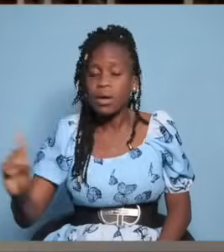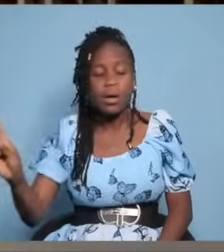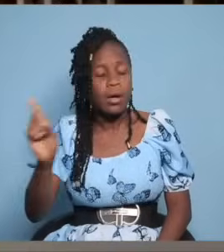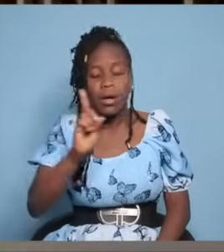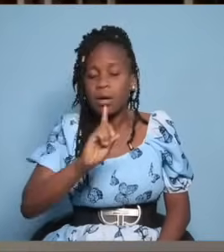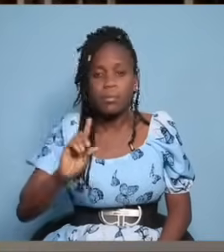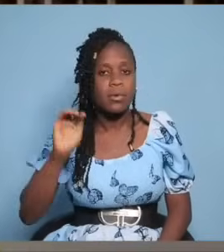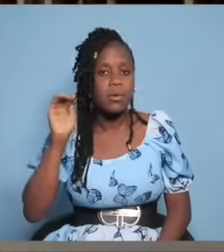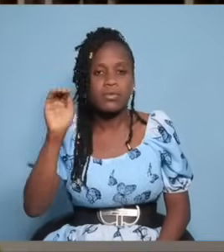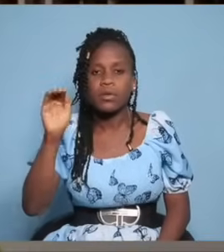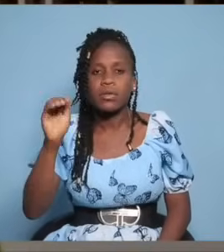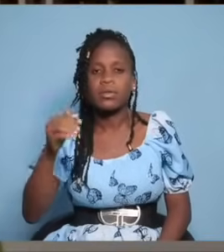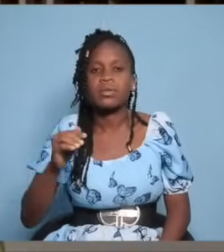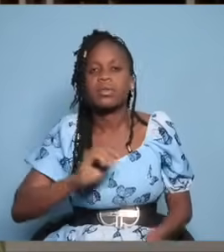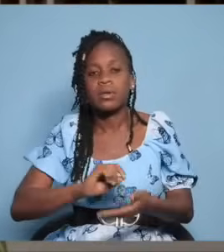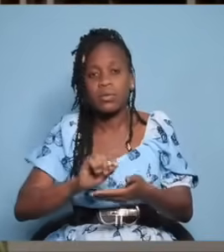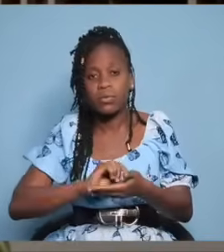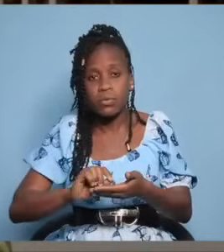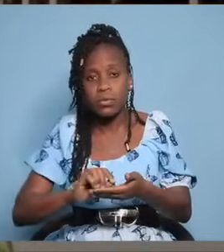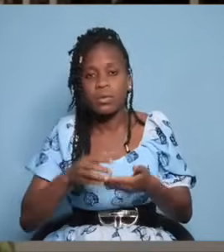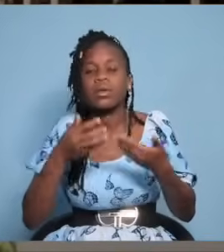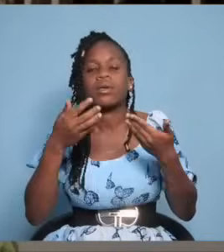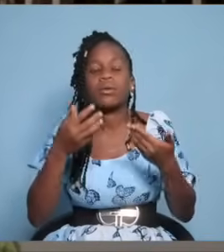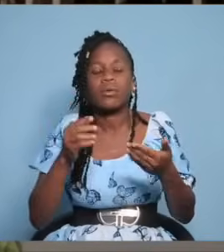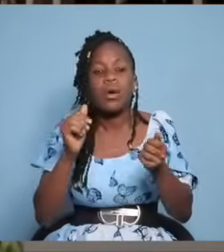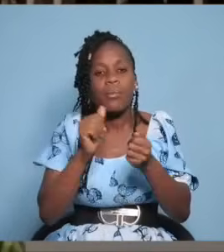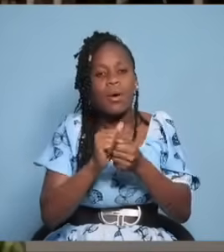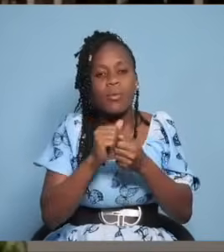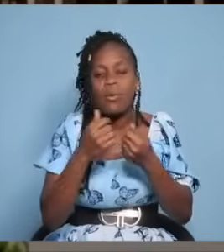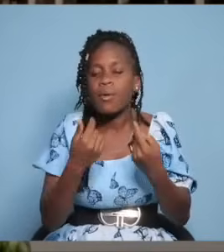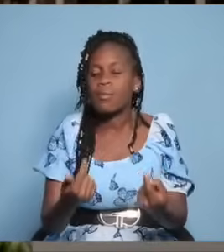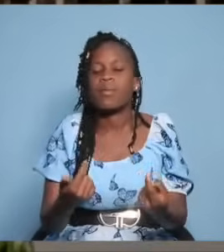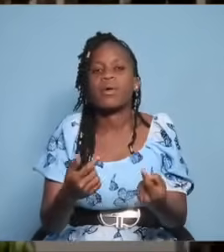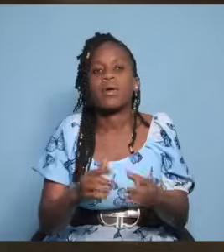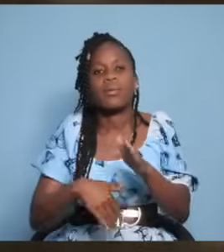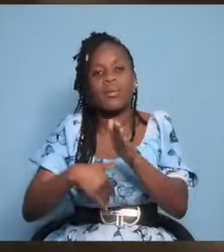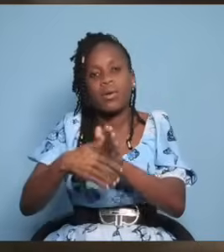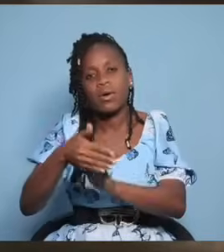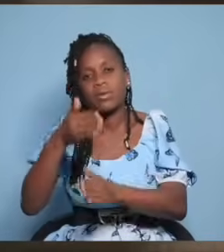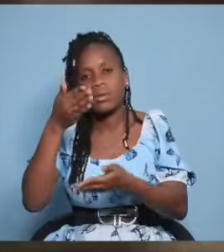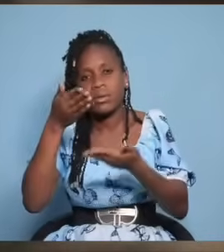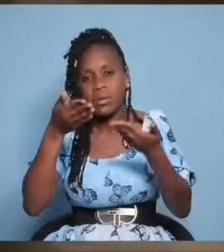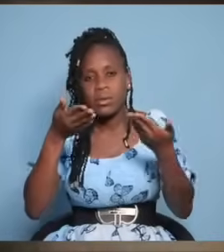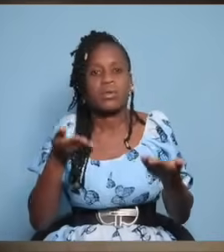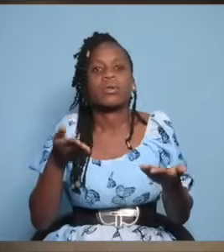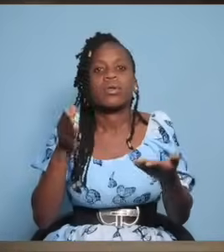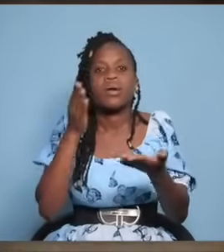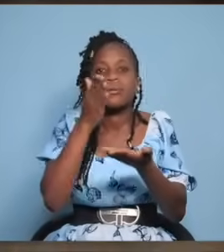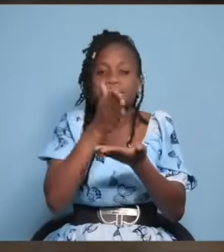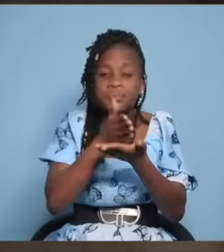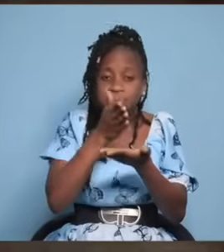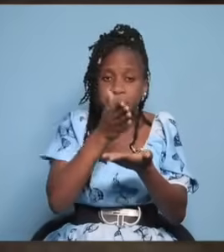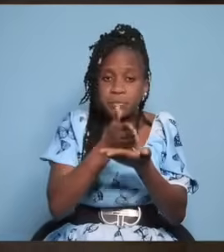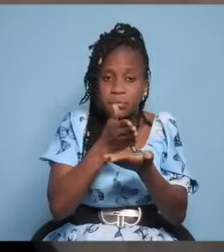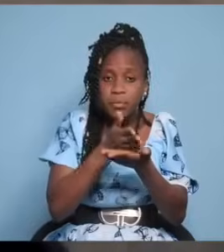kiofisi. Hapo ndo kitendawili kilipoanzia. Bodyguard aliyekuwa assigned au